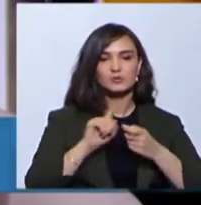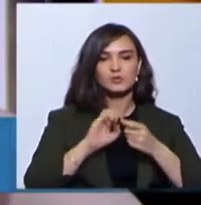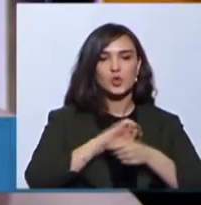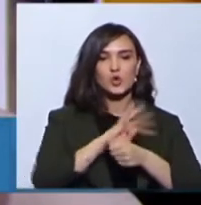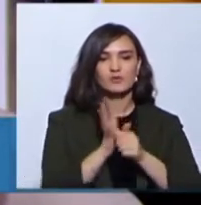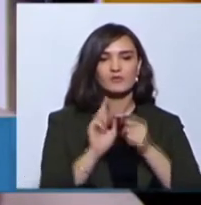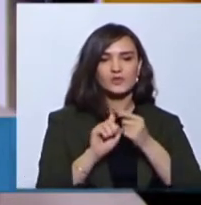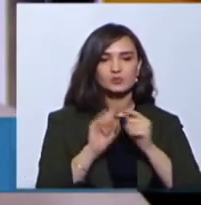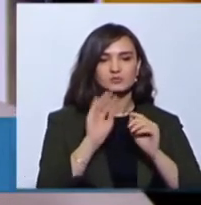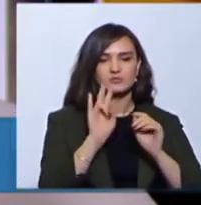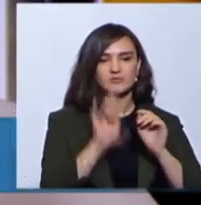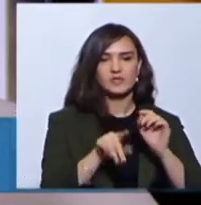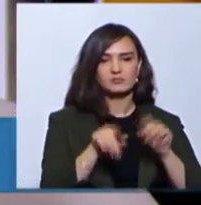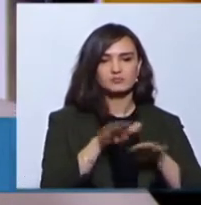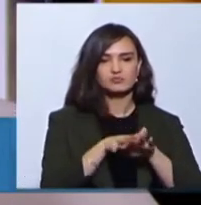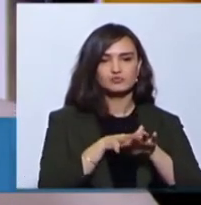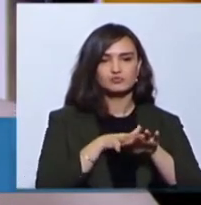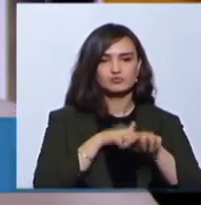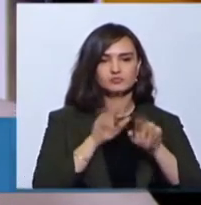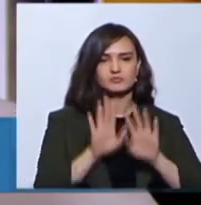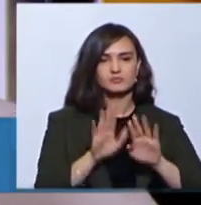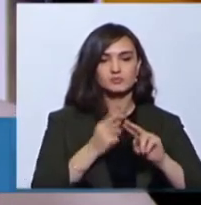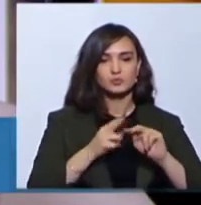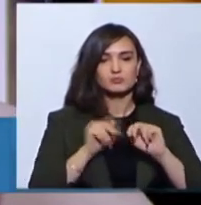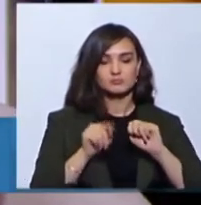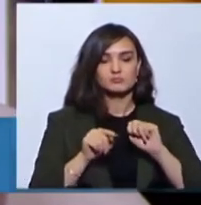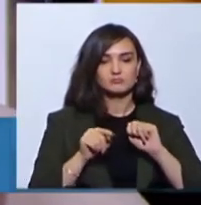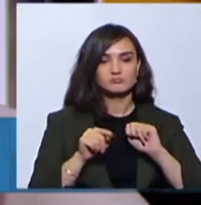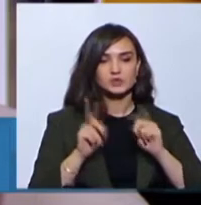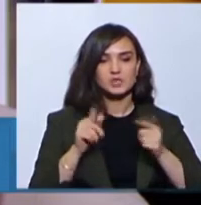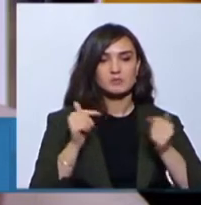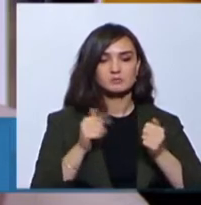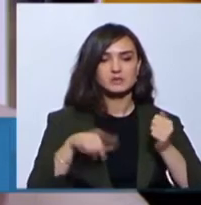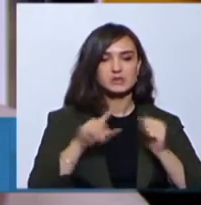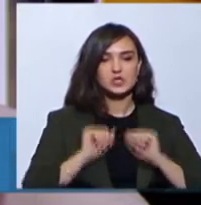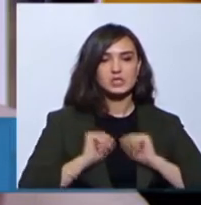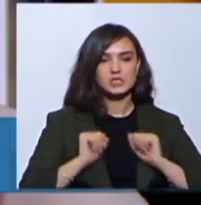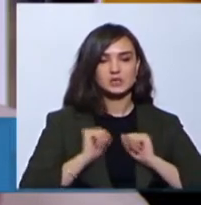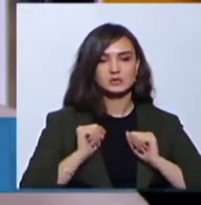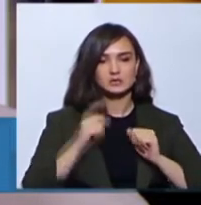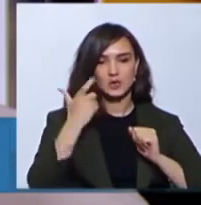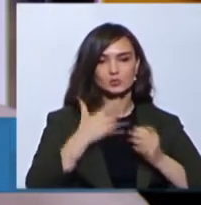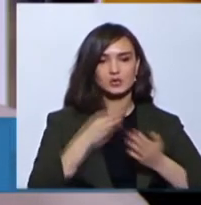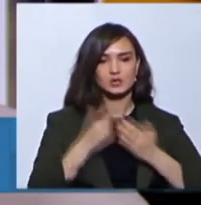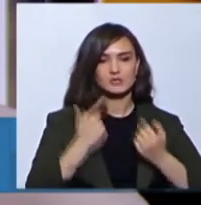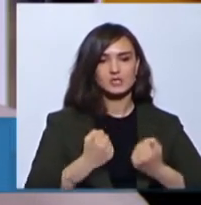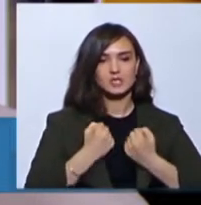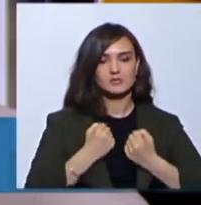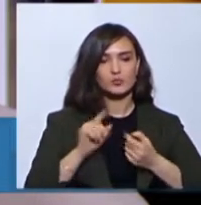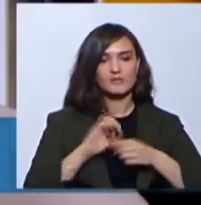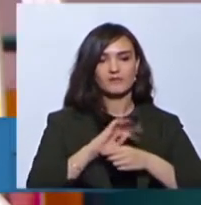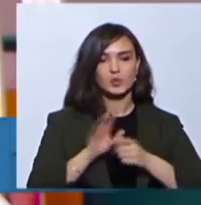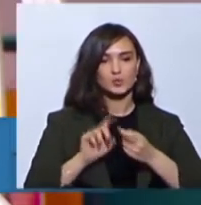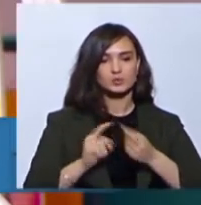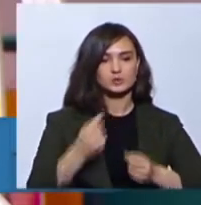ხანს ცოცხლობს და ინარჩუნებს ცხოველმოქმედება, შესაბამისად მაქსიმალურად თავი დაიცვან ამ